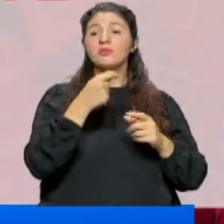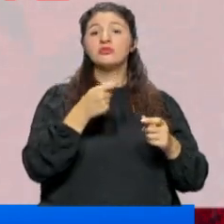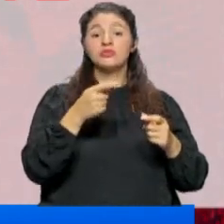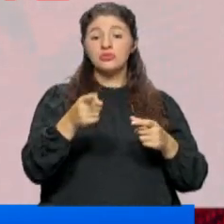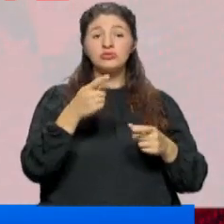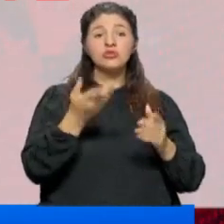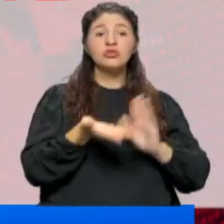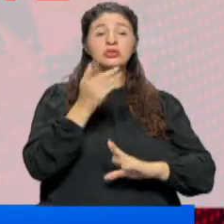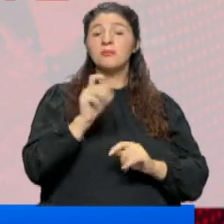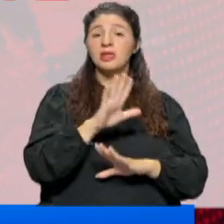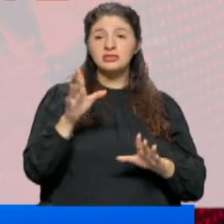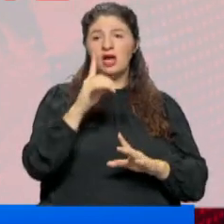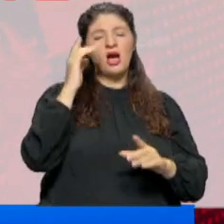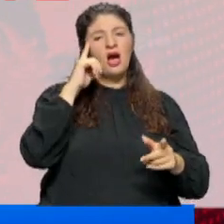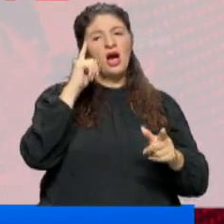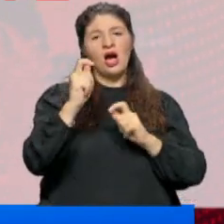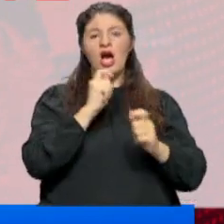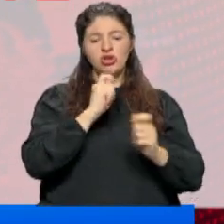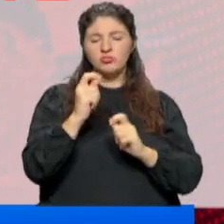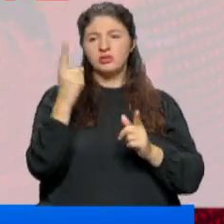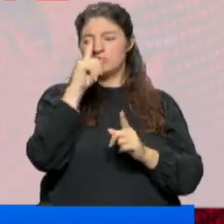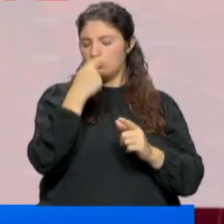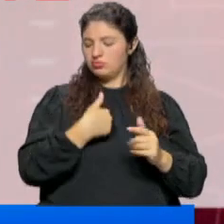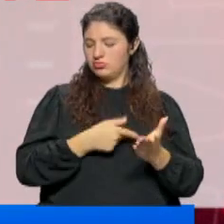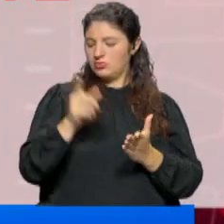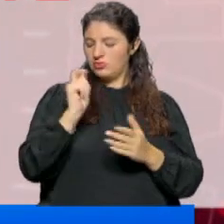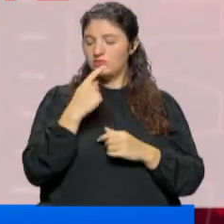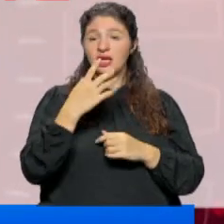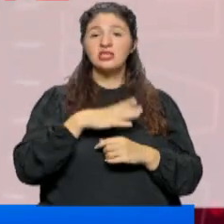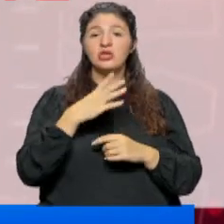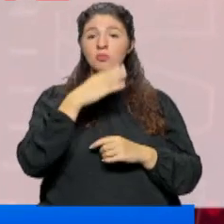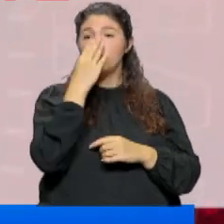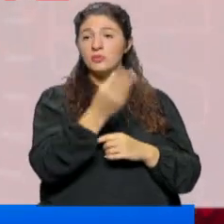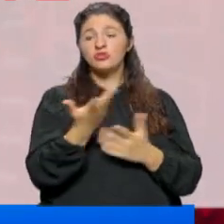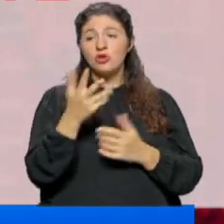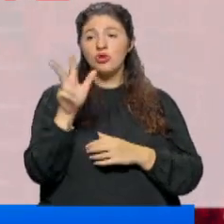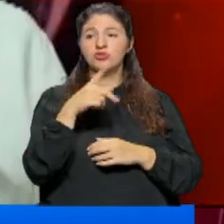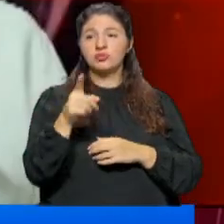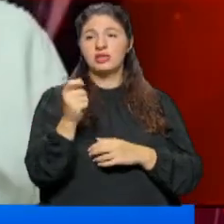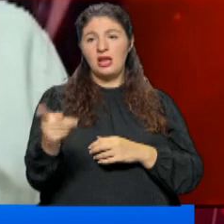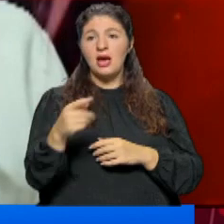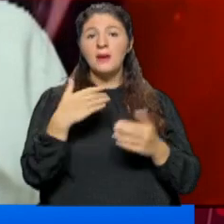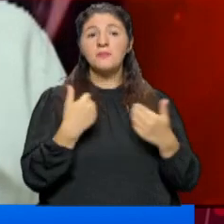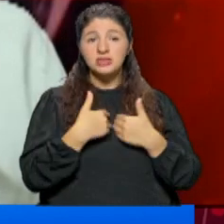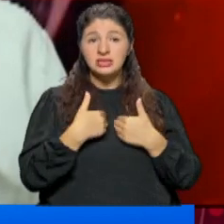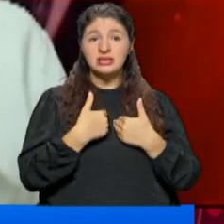takdirde anlaşmayı tek taraflı feshedeceklerini bildirdi. İstedikleri promosyonsa 30 bin lira. Biz